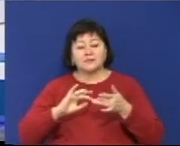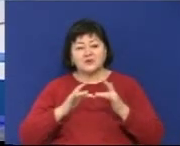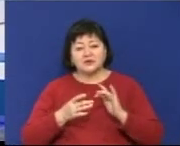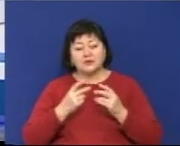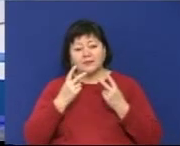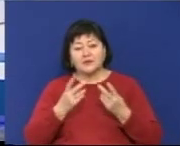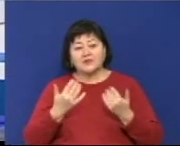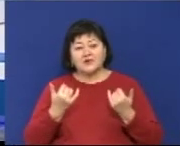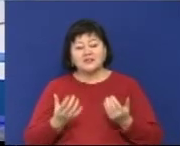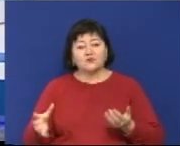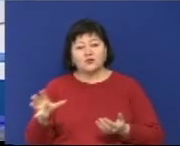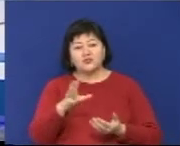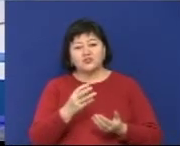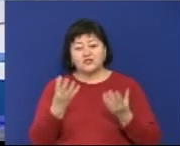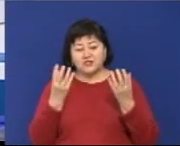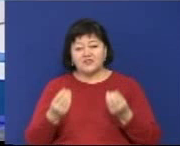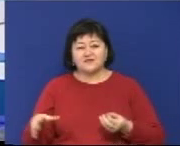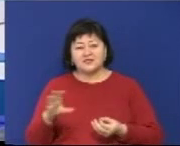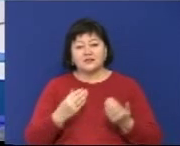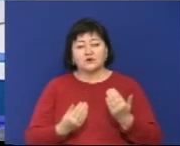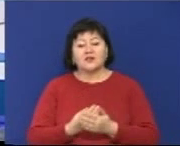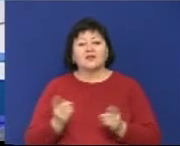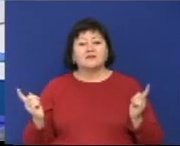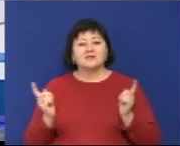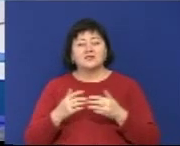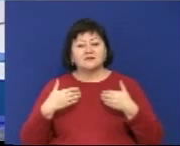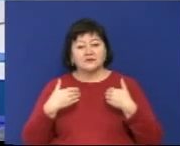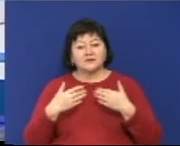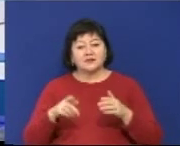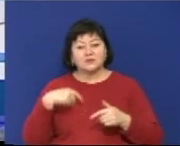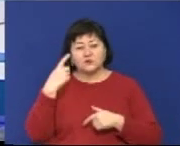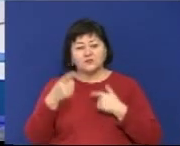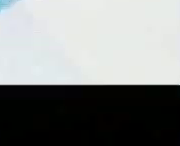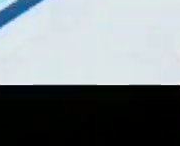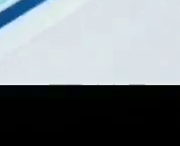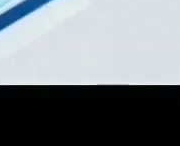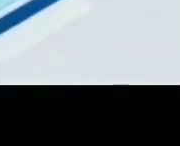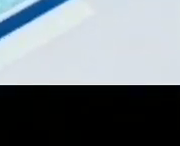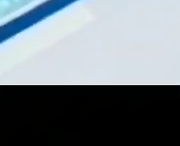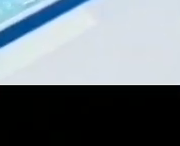семейтв.кз. На сегодняшний день это вся информация. Встретимся в следующем выпуске новостей. До свидания.